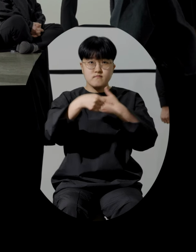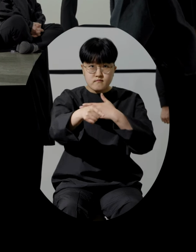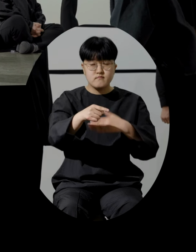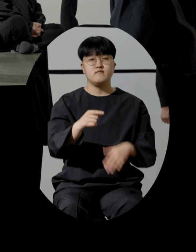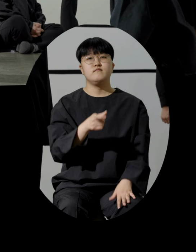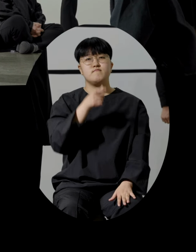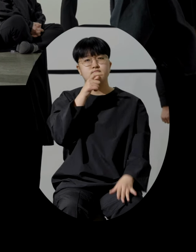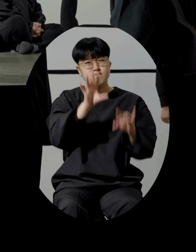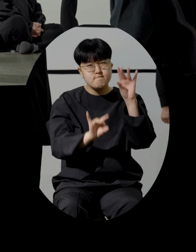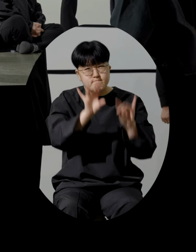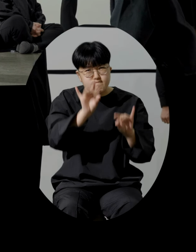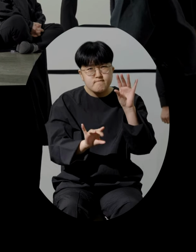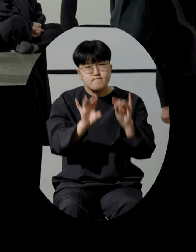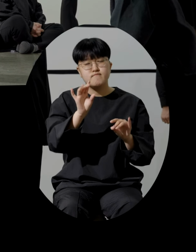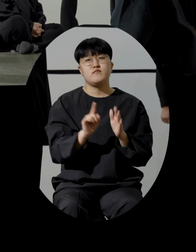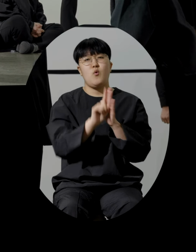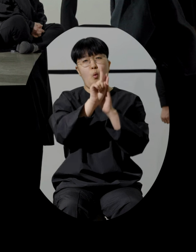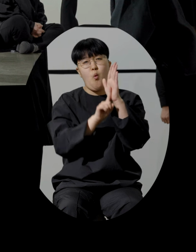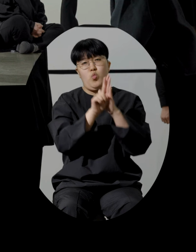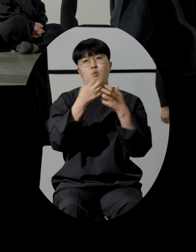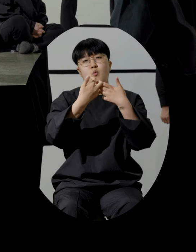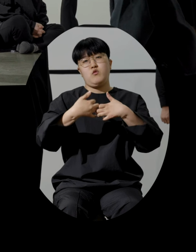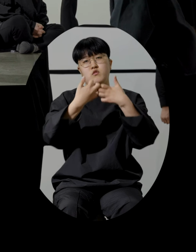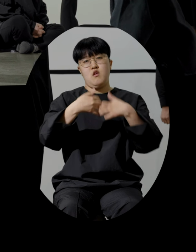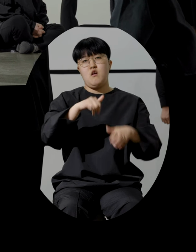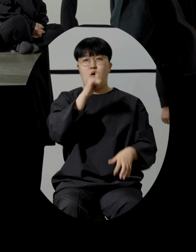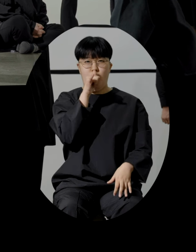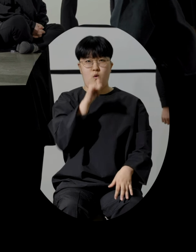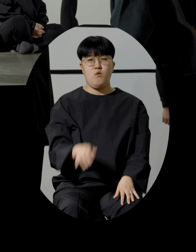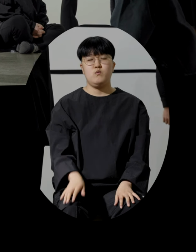야외에는 습기와 온도 센서가 있습니다.